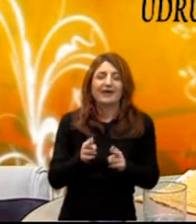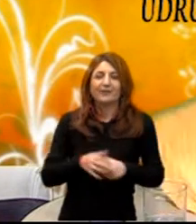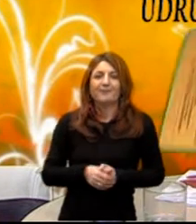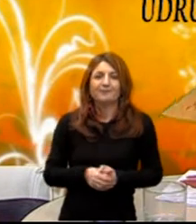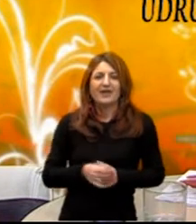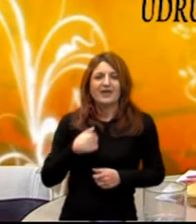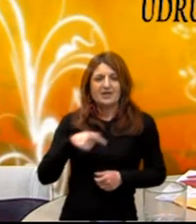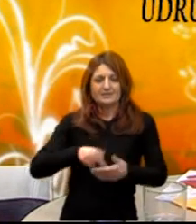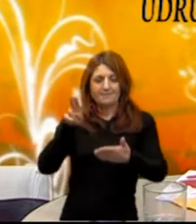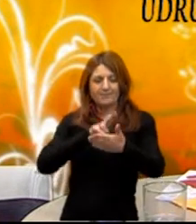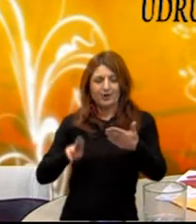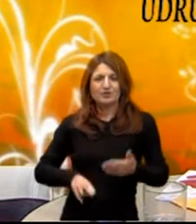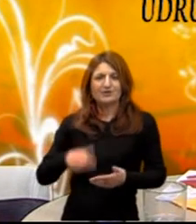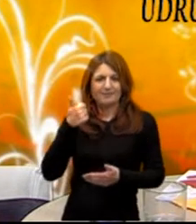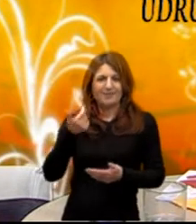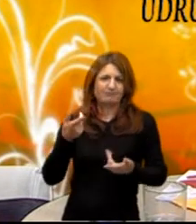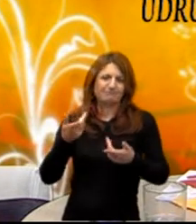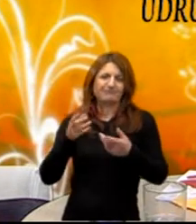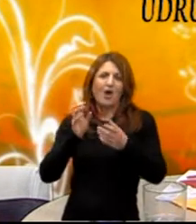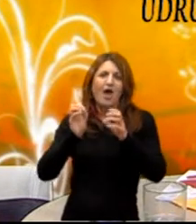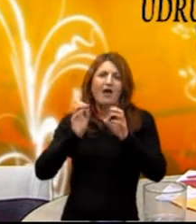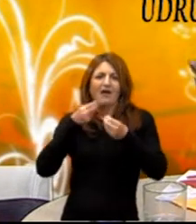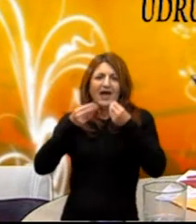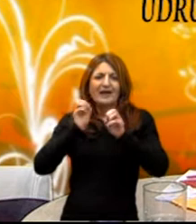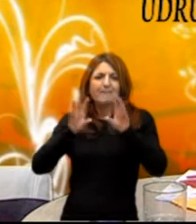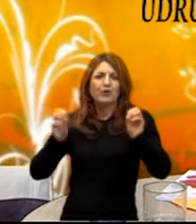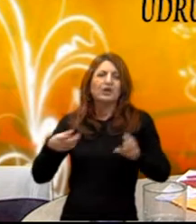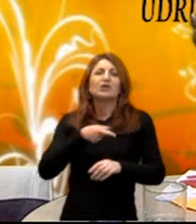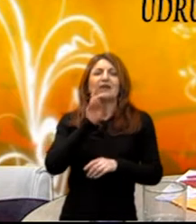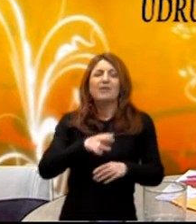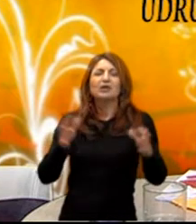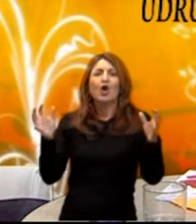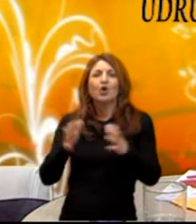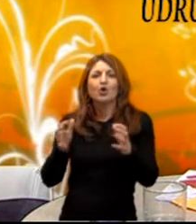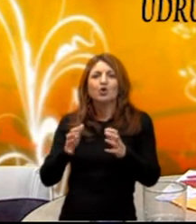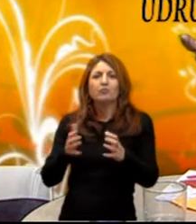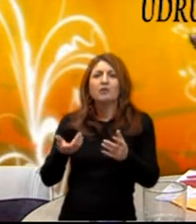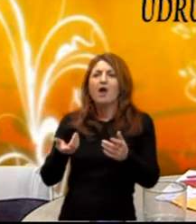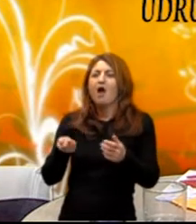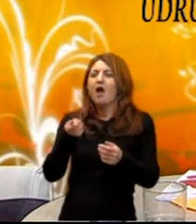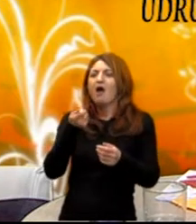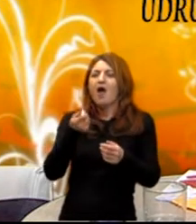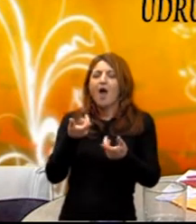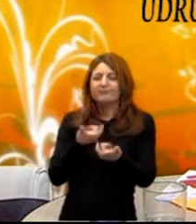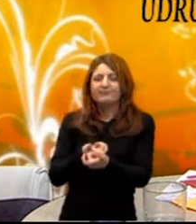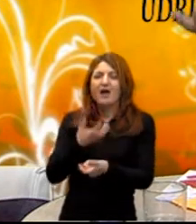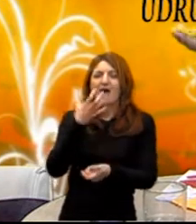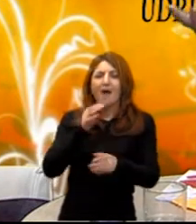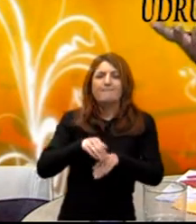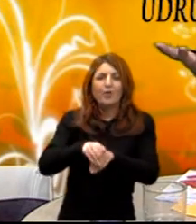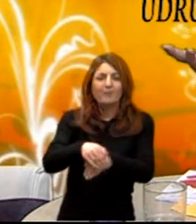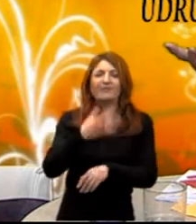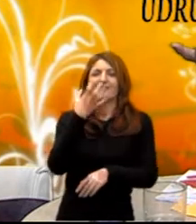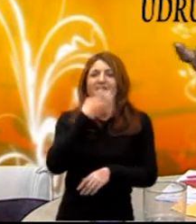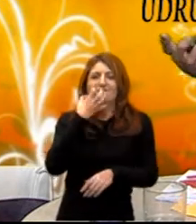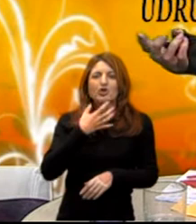Ja sam pročitala u jednoj reportaži da vi imate grupno i uzgajanje vrta, povrća, da to isto širite među